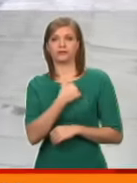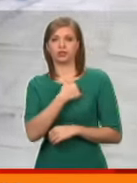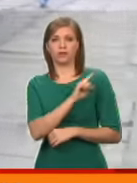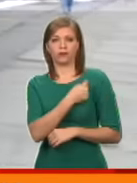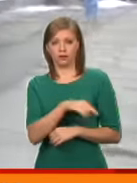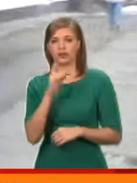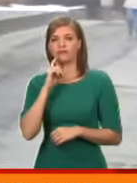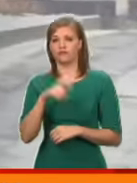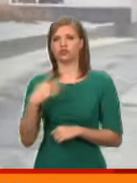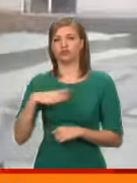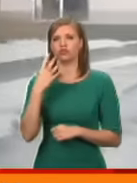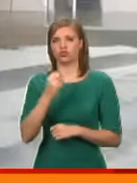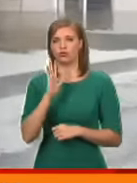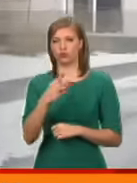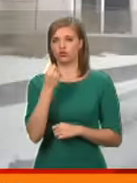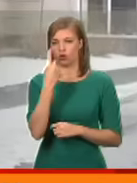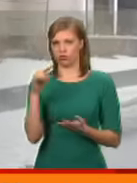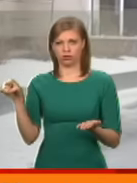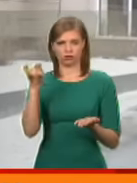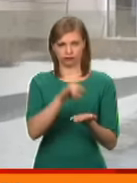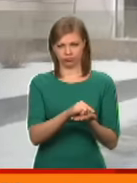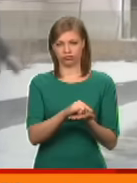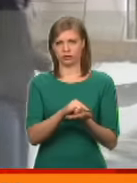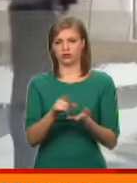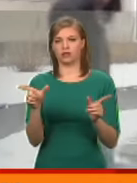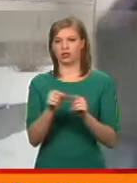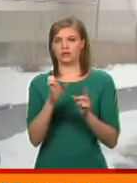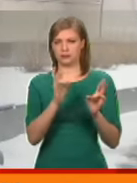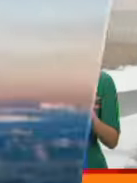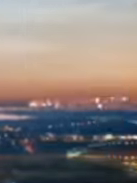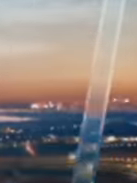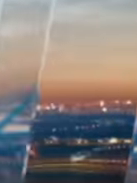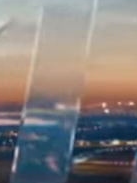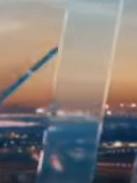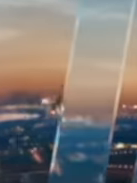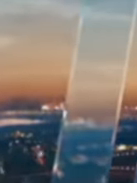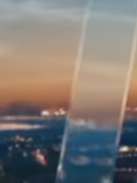військові медики, у Вінниці чекають на ще один рейс санавіації із передової.